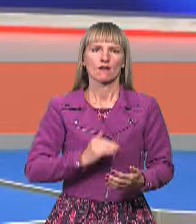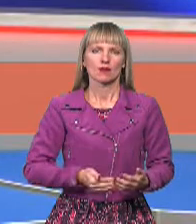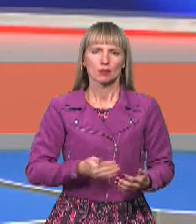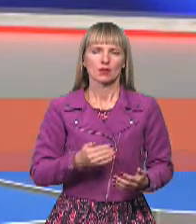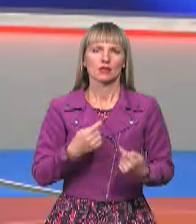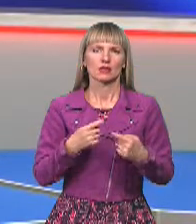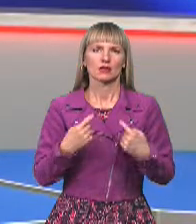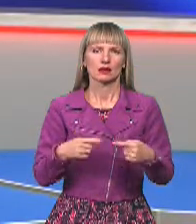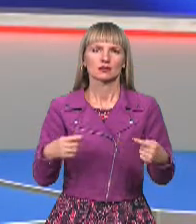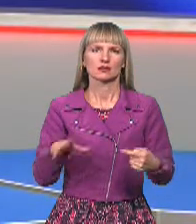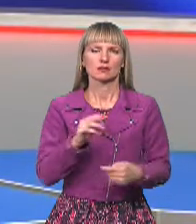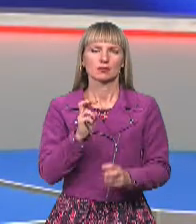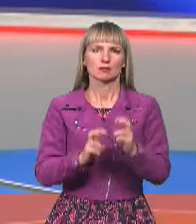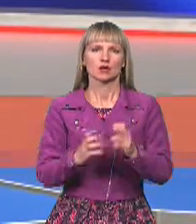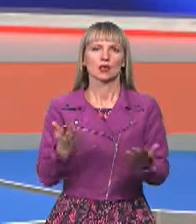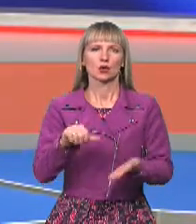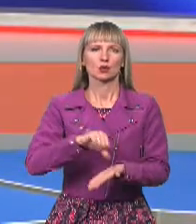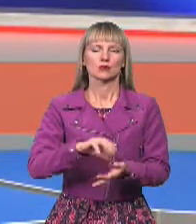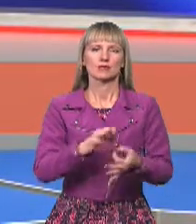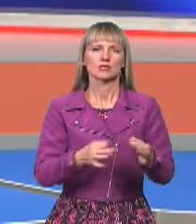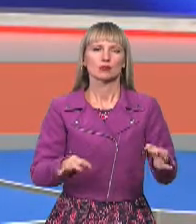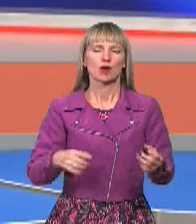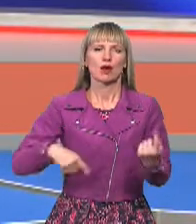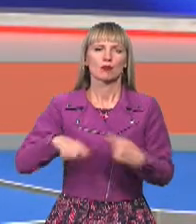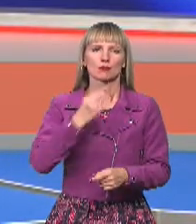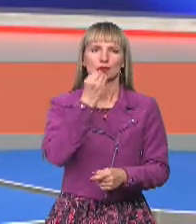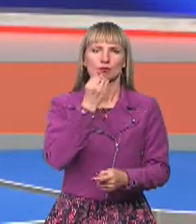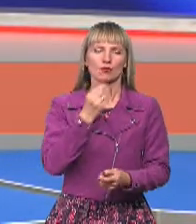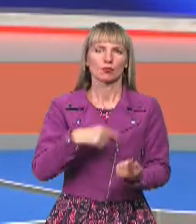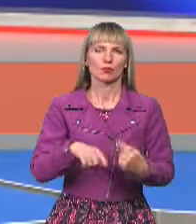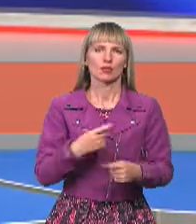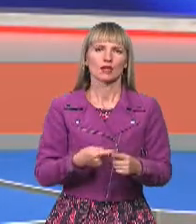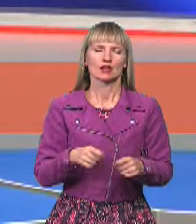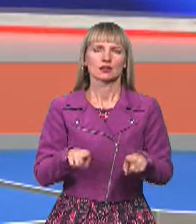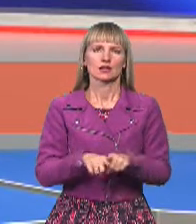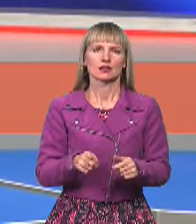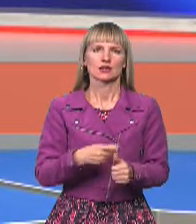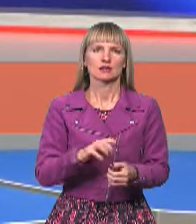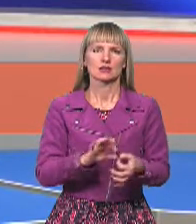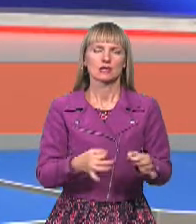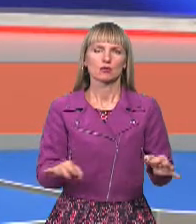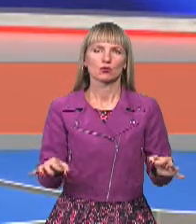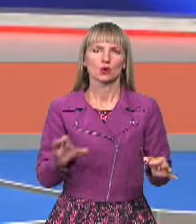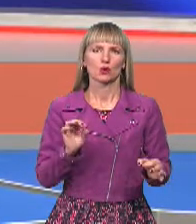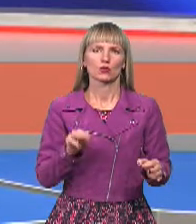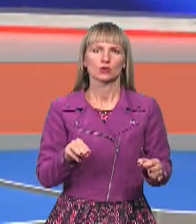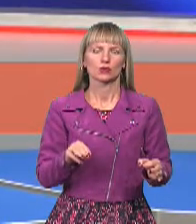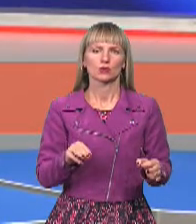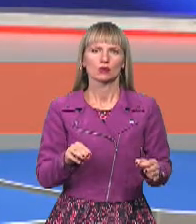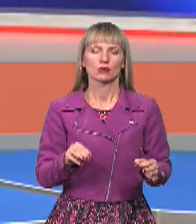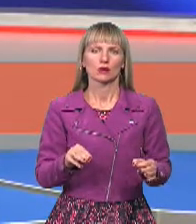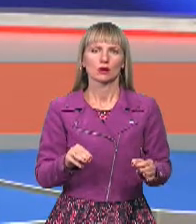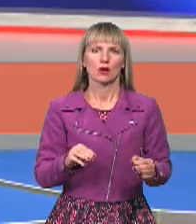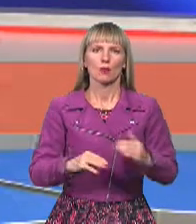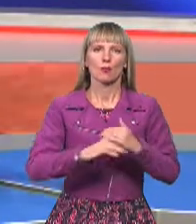все предприятия, которые участвуют в цепочке оборота пищевого продукта. Так называемая цепочка от поля к